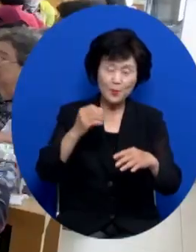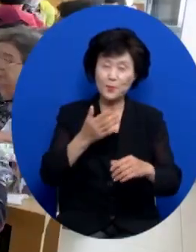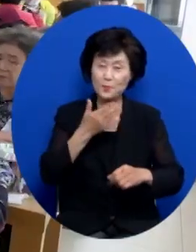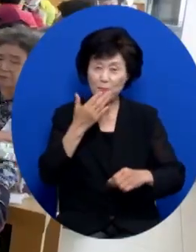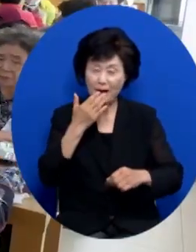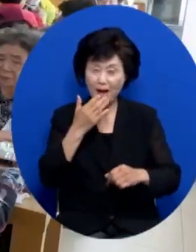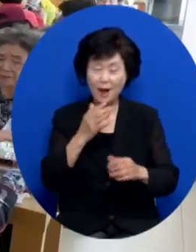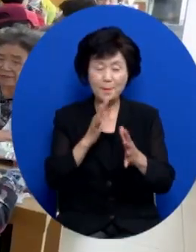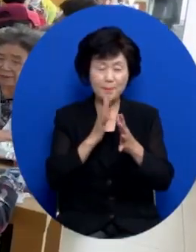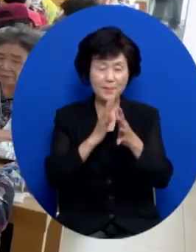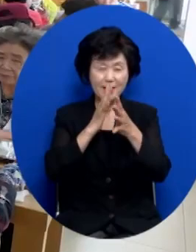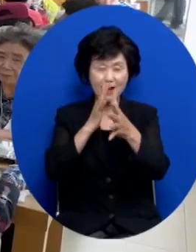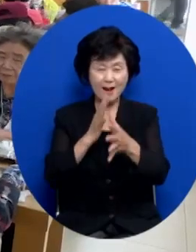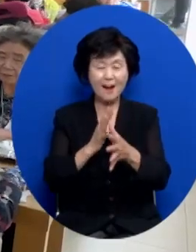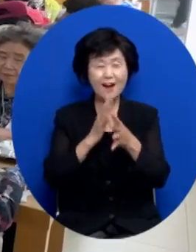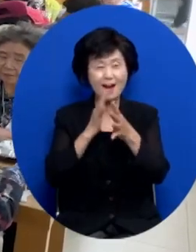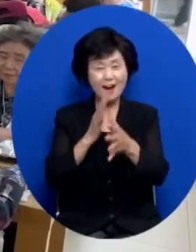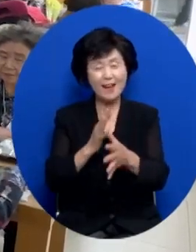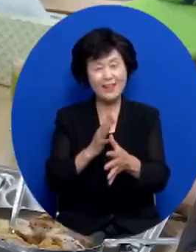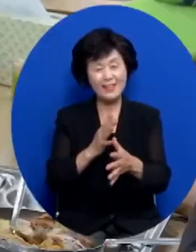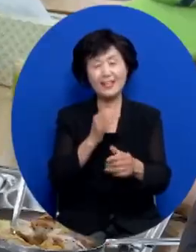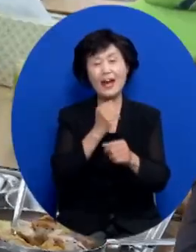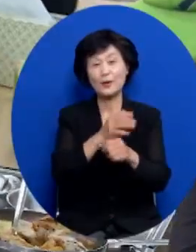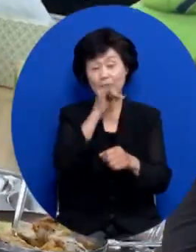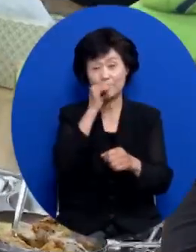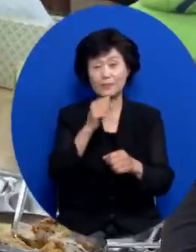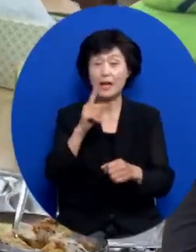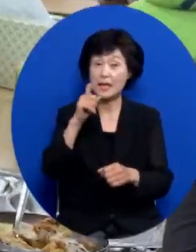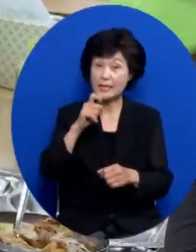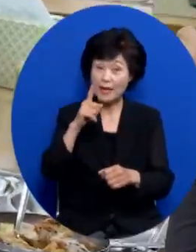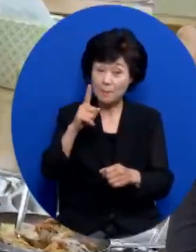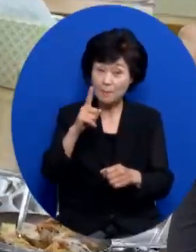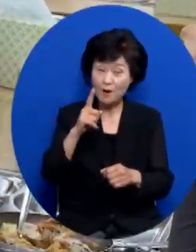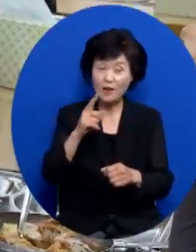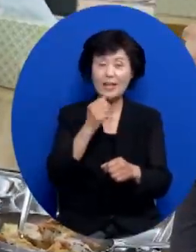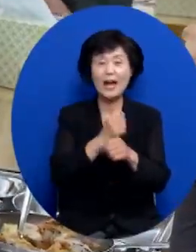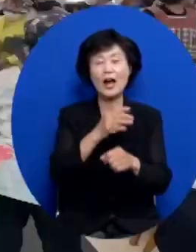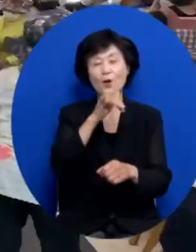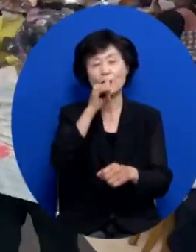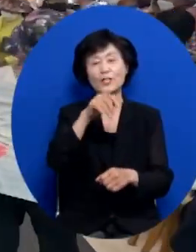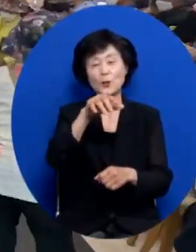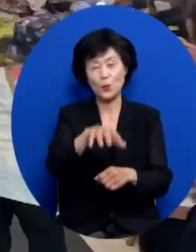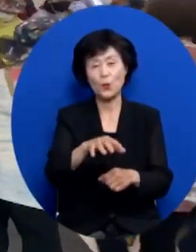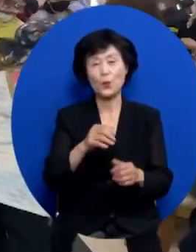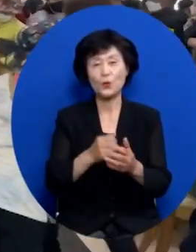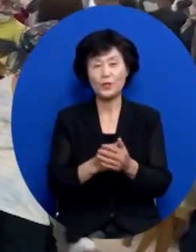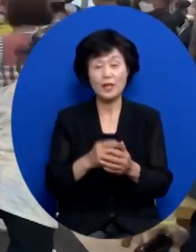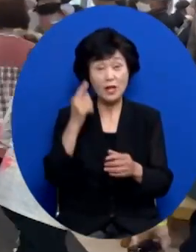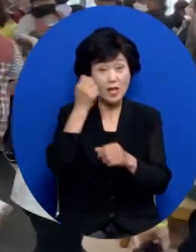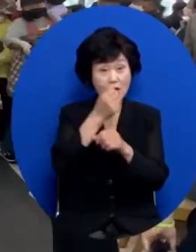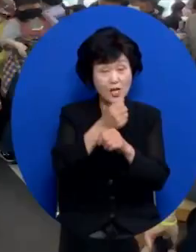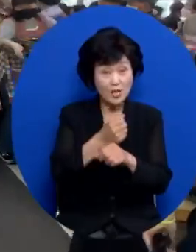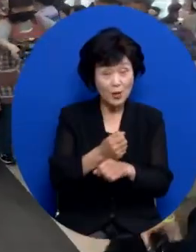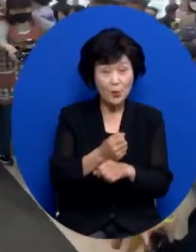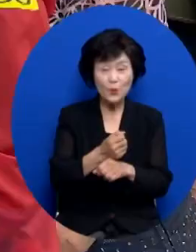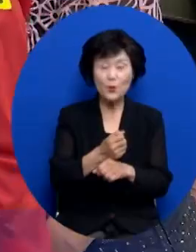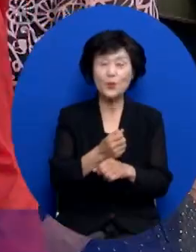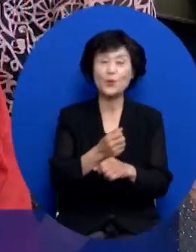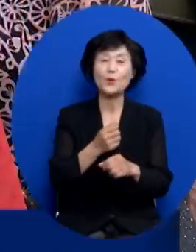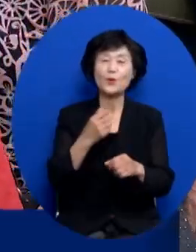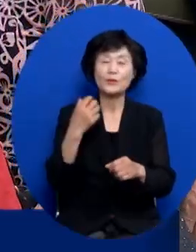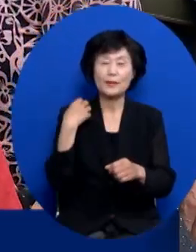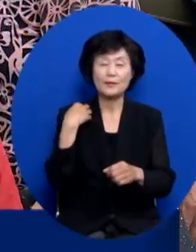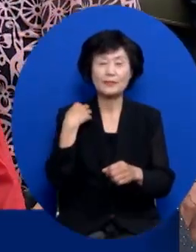있고 짜임새 있게 진행됩니다. 11차례 경로잔치를 주관한 삼학동 경로잔치 연구사역위원회가 있기 때문입니다.